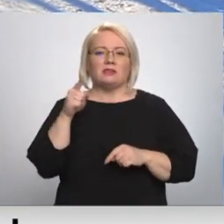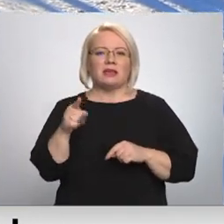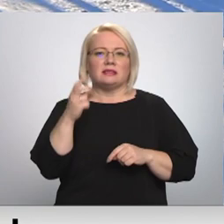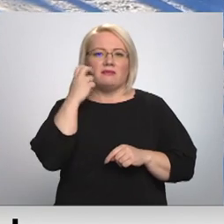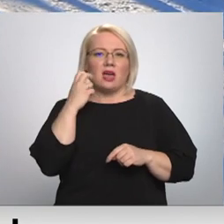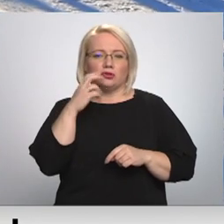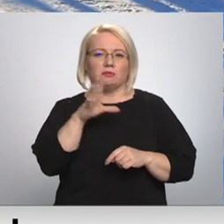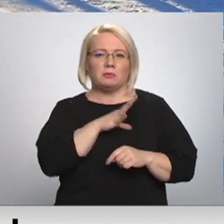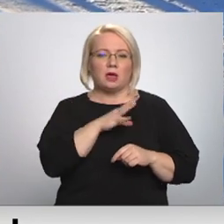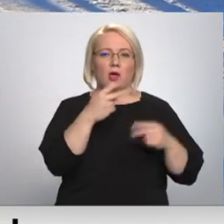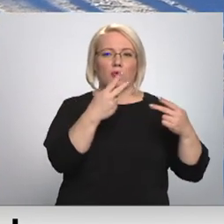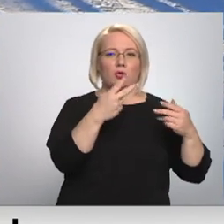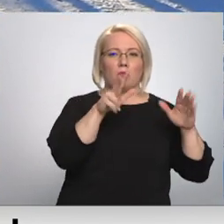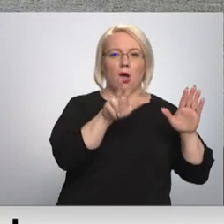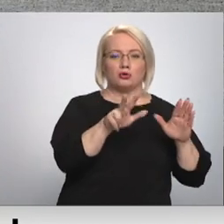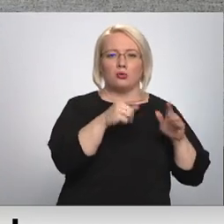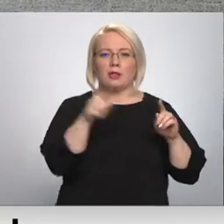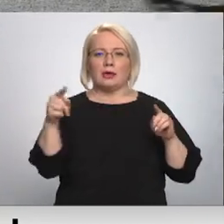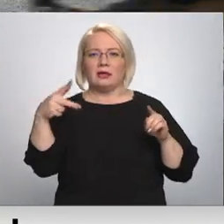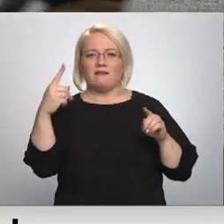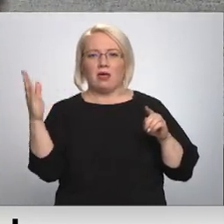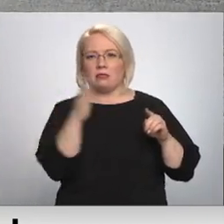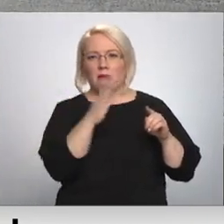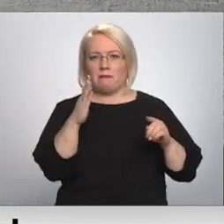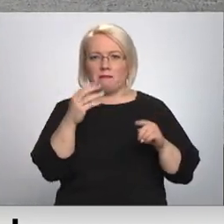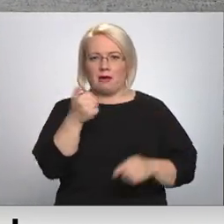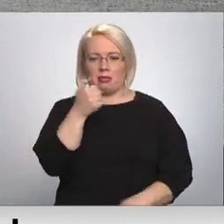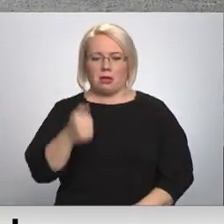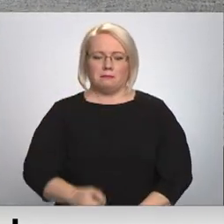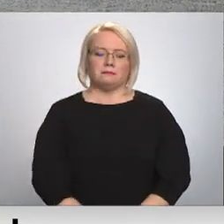svārstījās no 28 līdz 31 gadam. Anda Bošaina Skupčs, Latvijas televīzija.